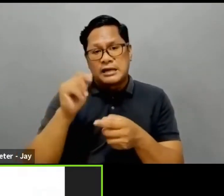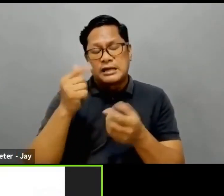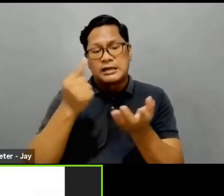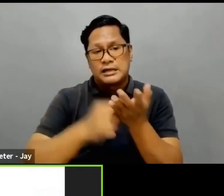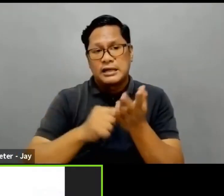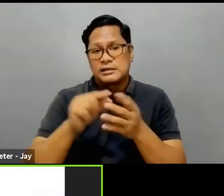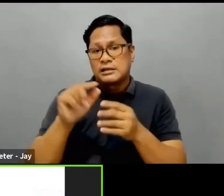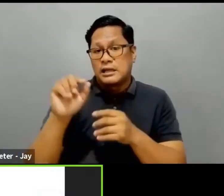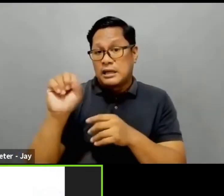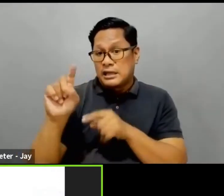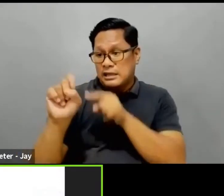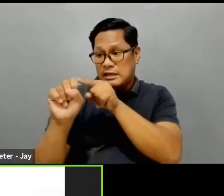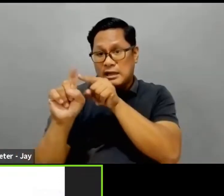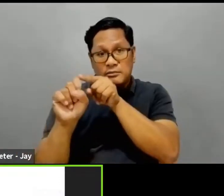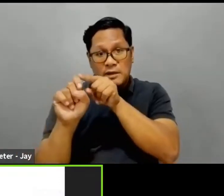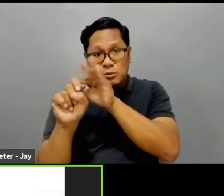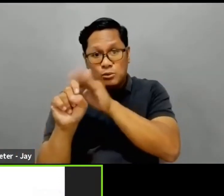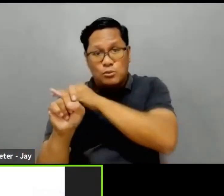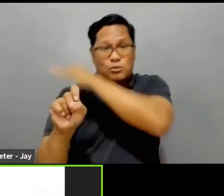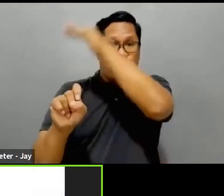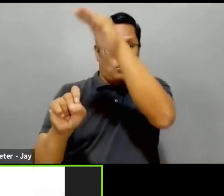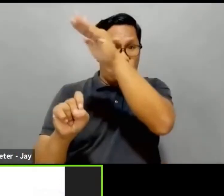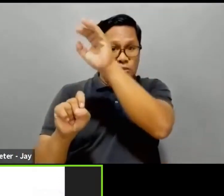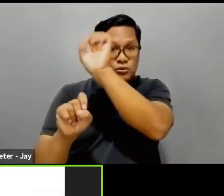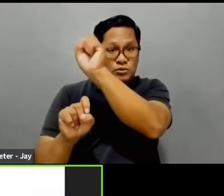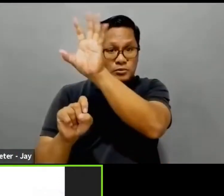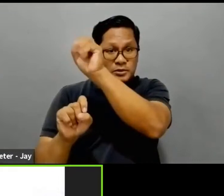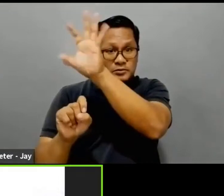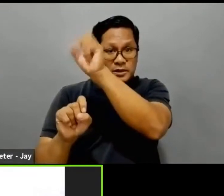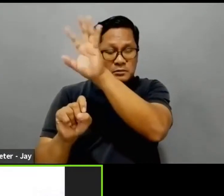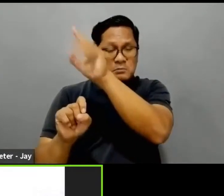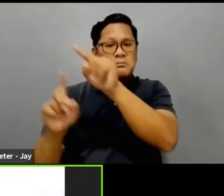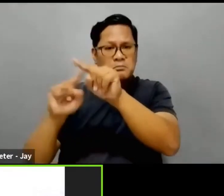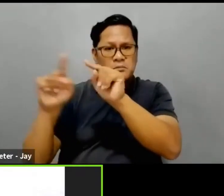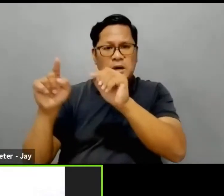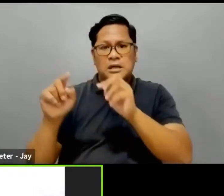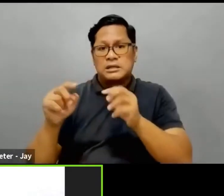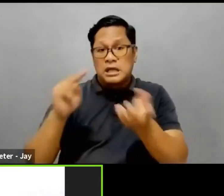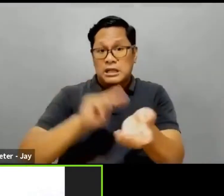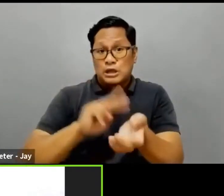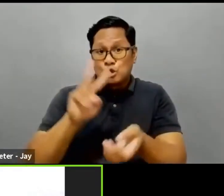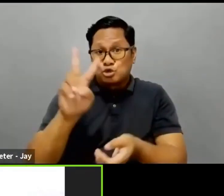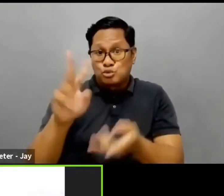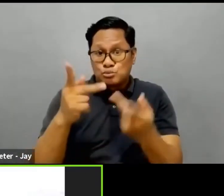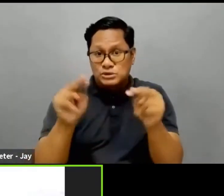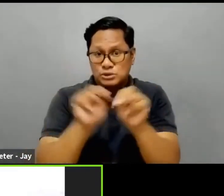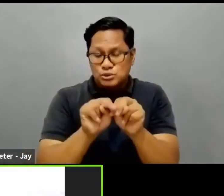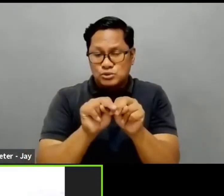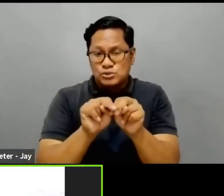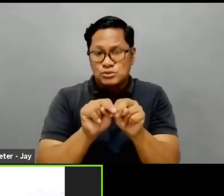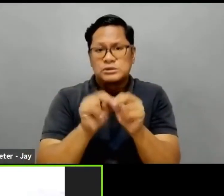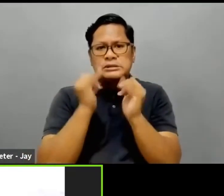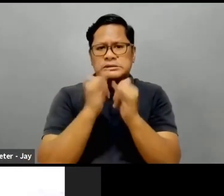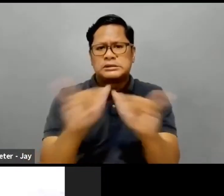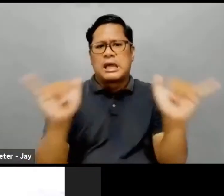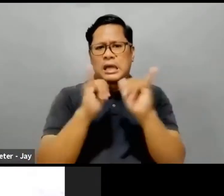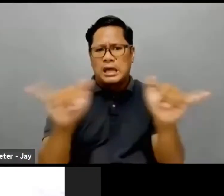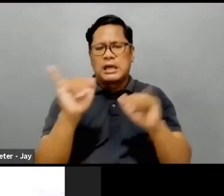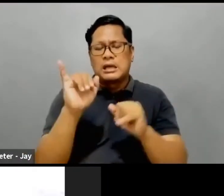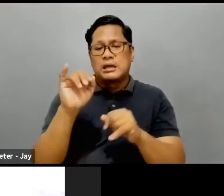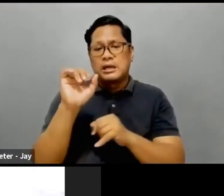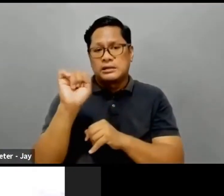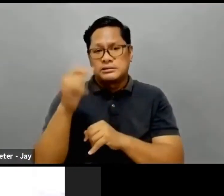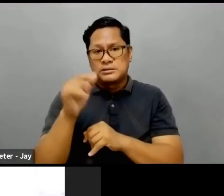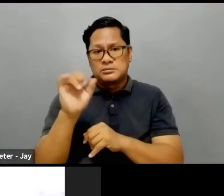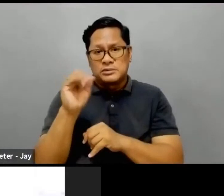SG-15, kailangang ibaba. Doc Mike, kasi yung nurse 2 position, dati ng SG-15. So nung yung